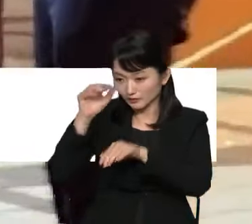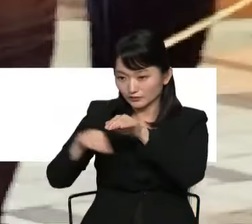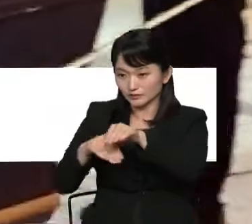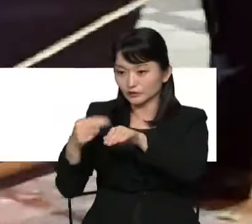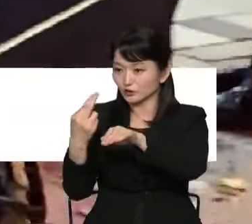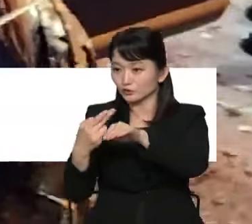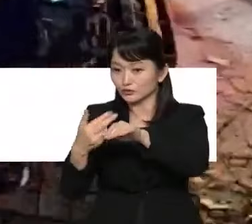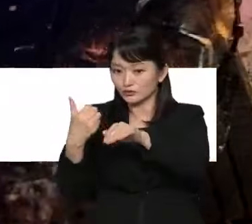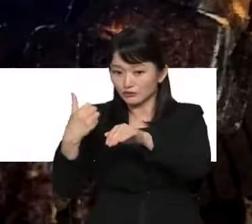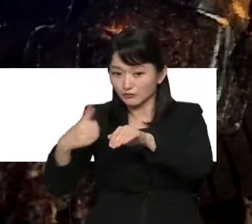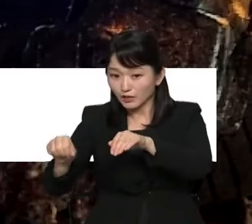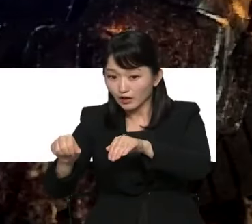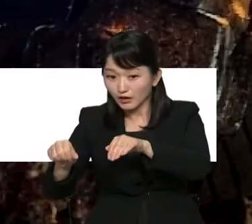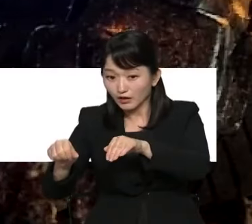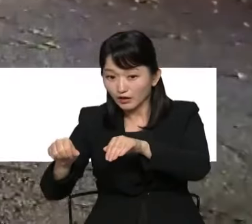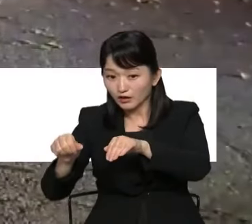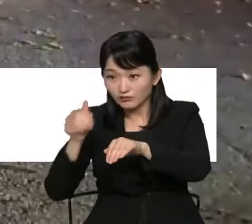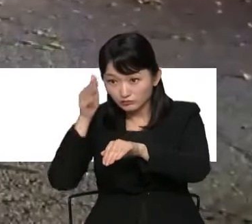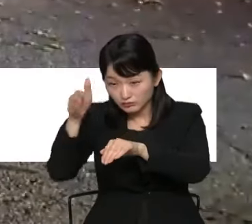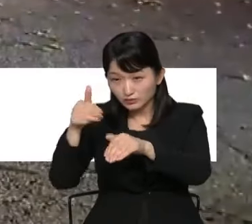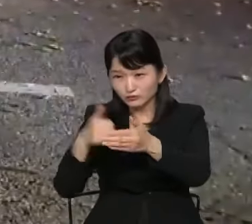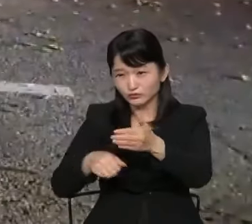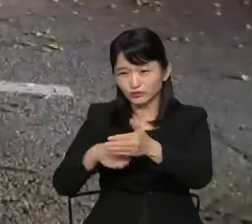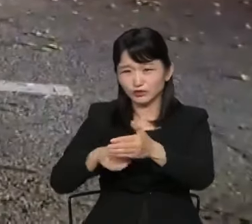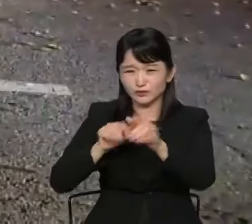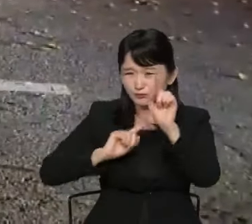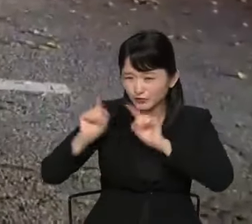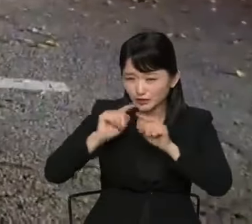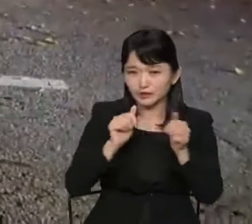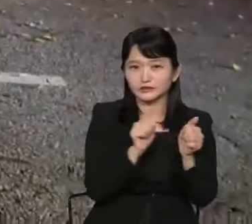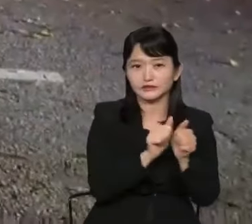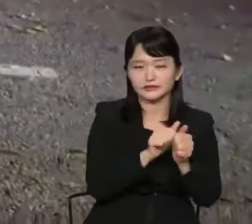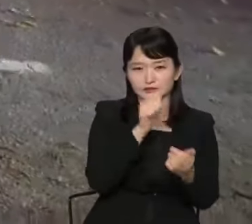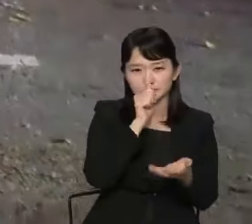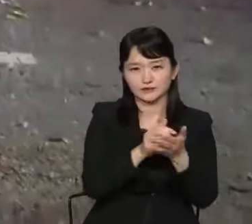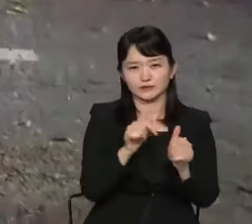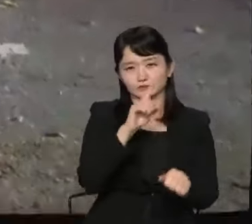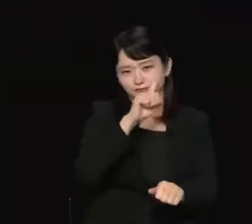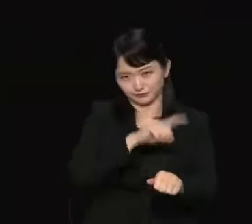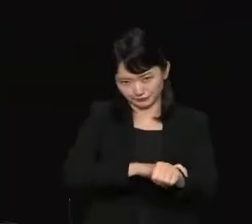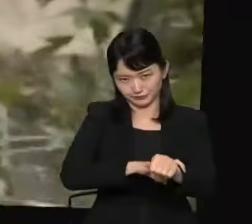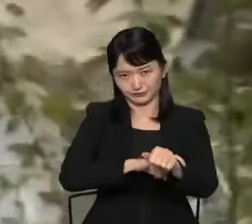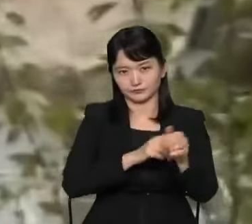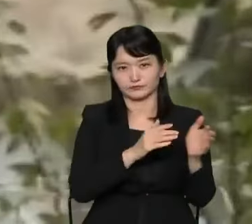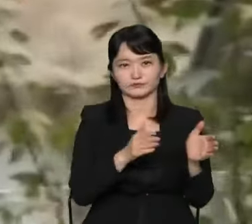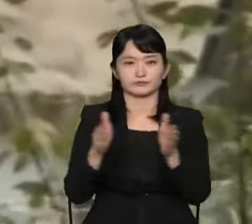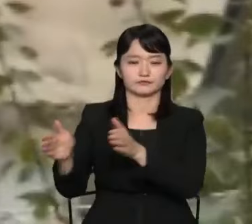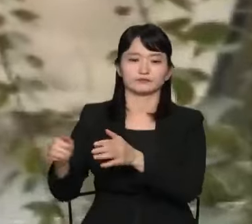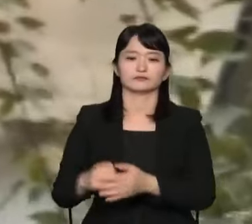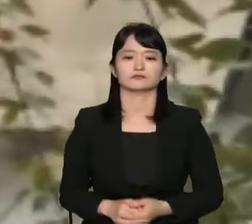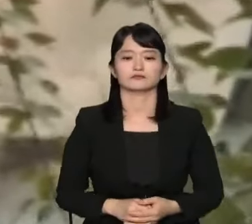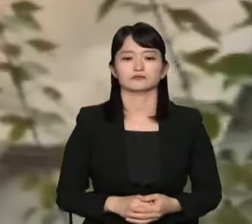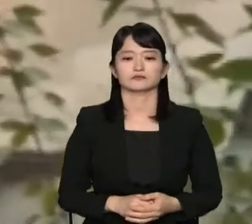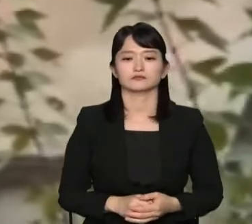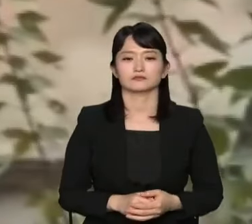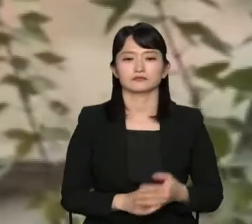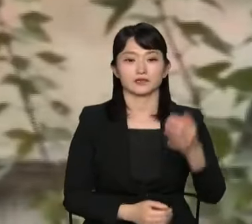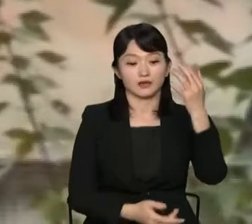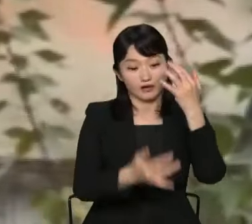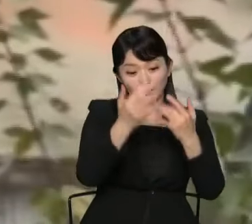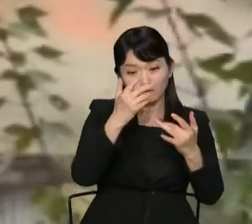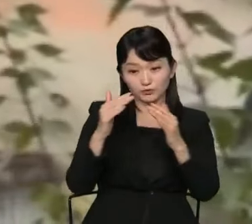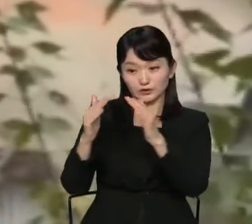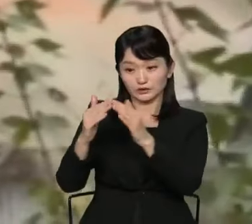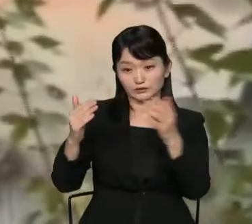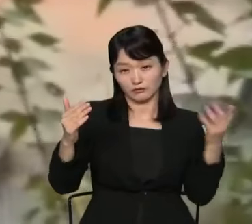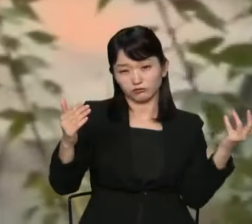쪽에서 고물 순사 결국이 남성은 현행범으로 체포됐습니다 불길이 주택 지붕을